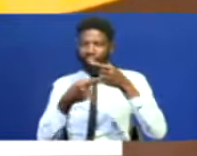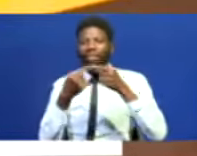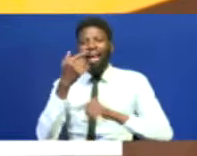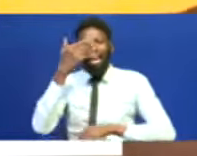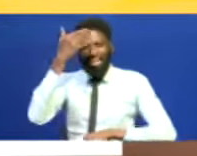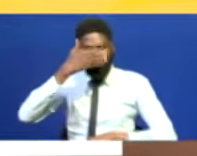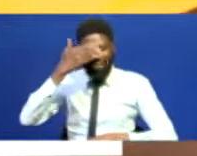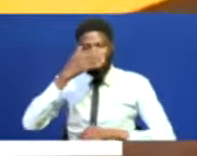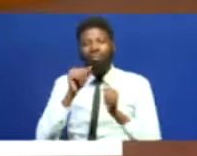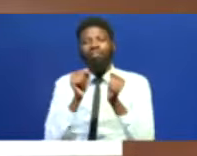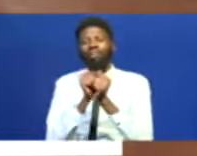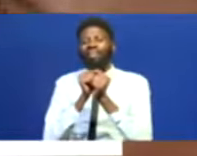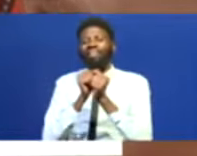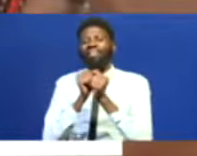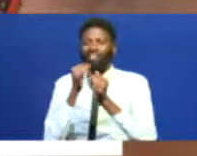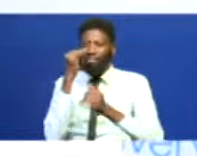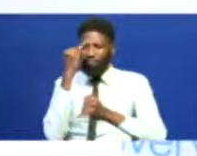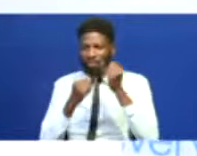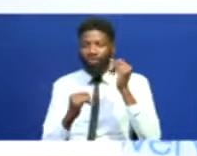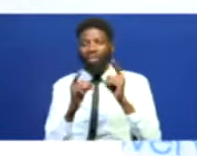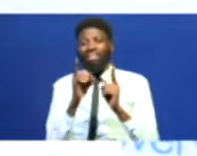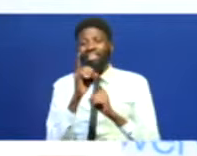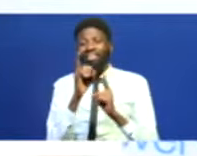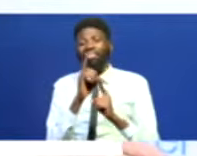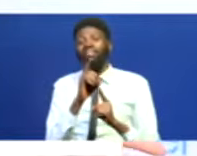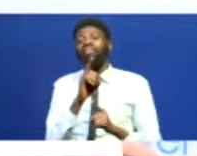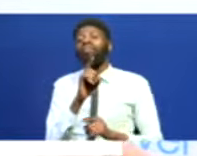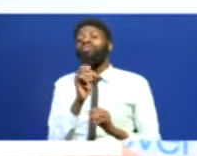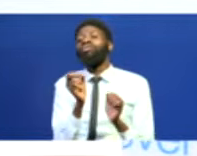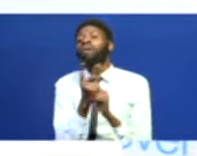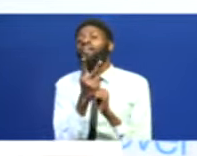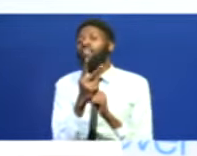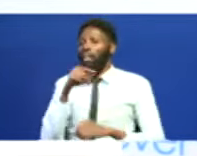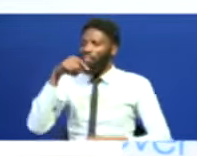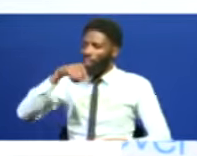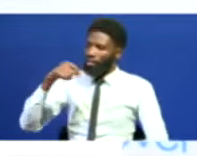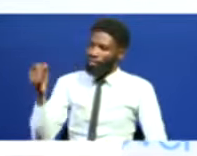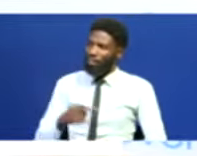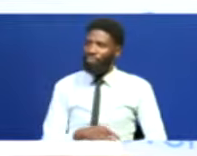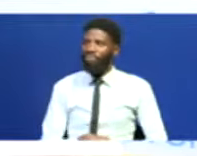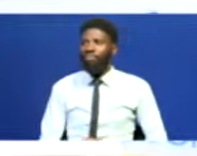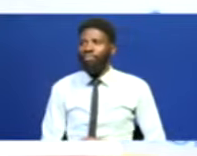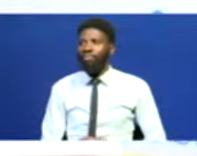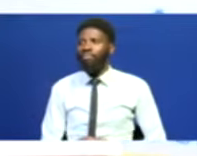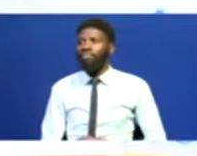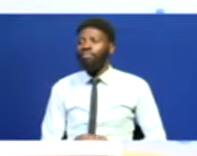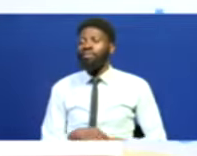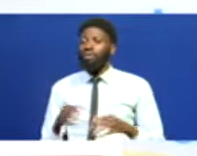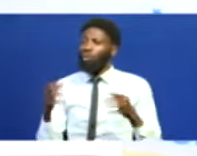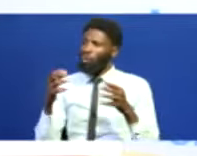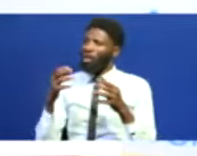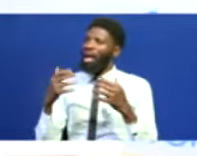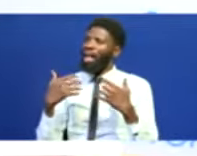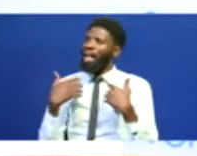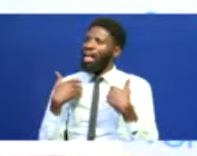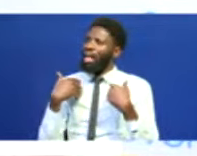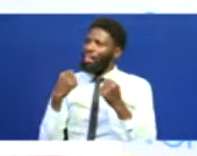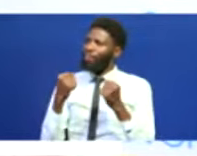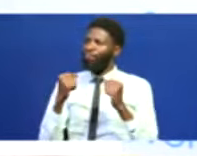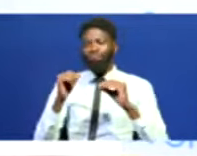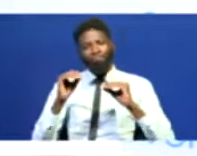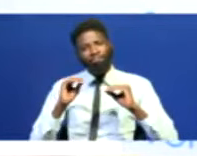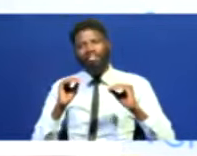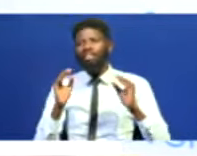tarehe 12 mwezi huu. Na mkuu wa huduma wa afya wakianza kuhamasisha watu dhidi ya ugonjwa huu